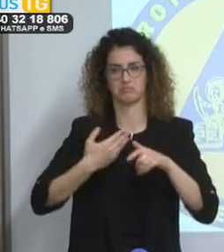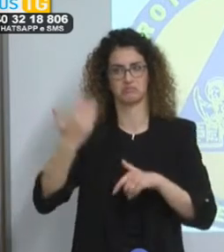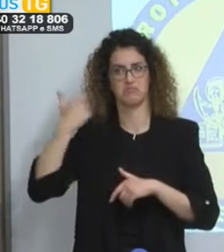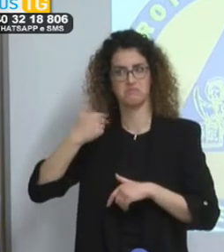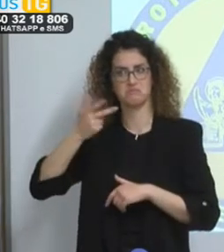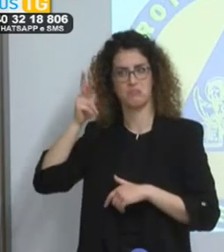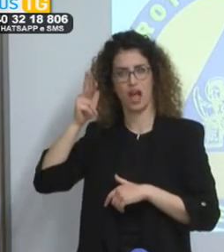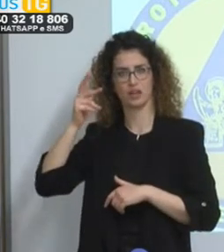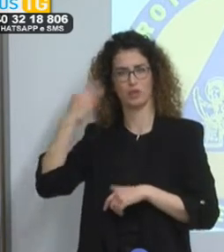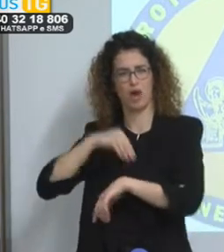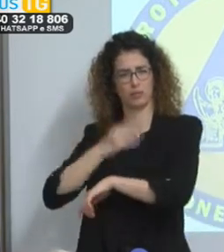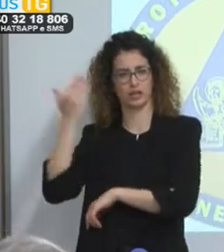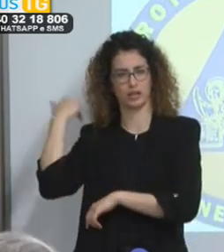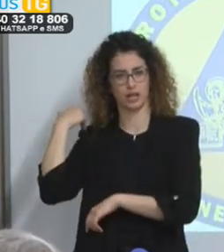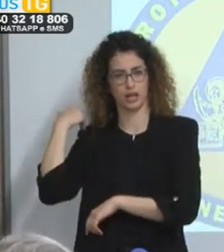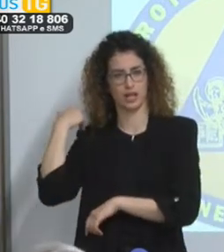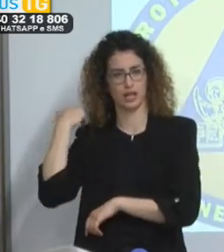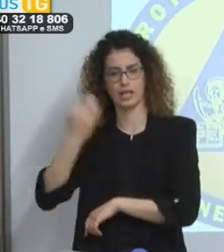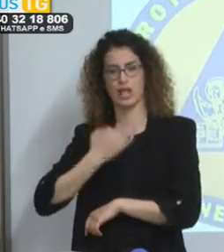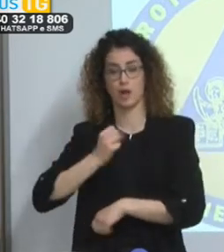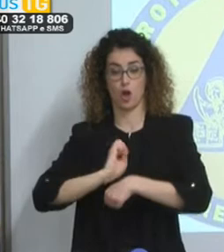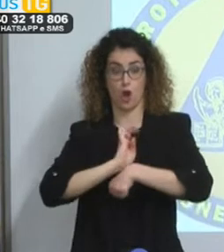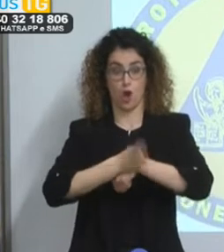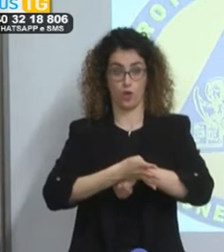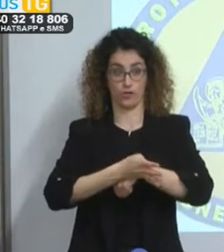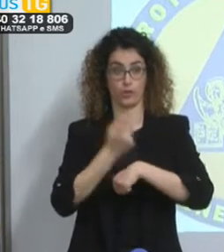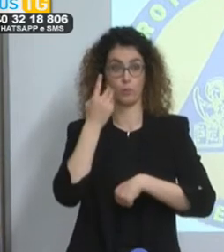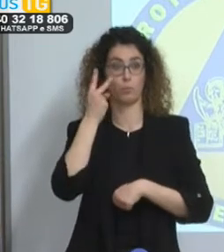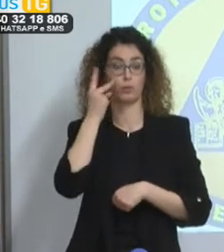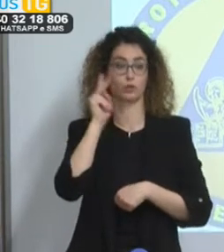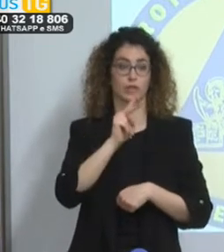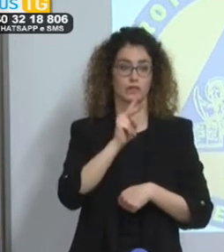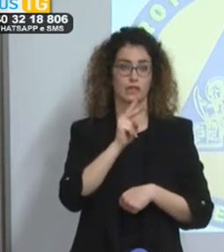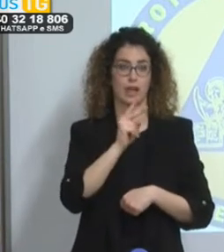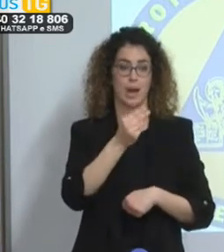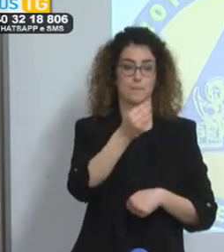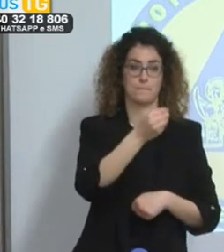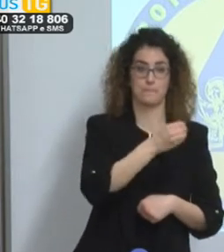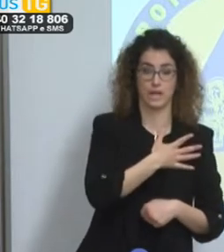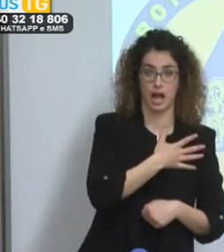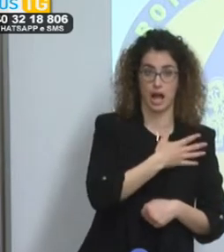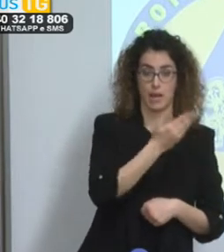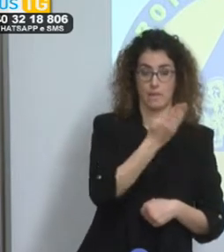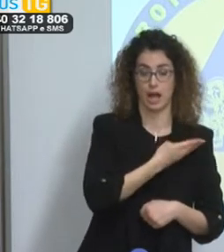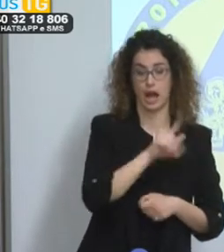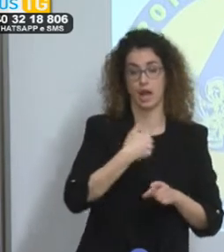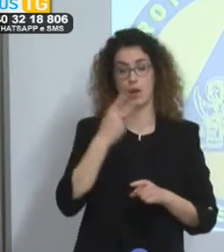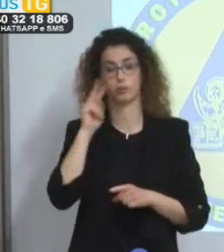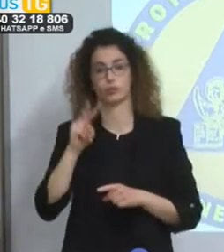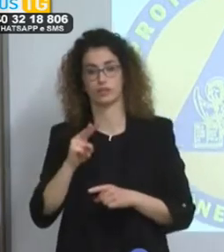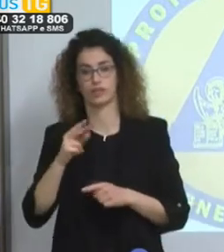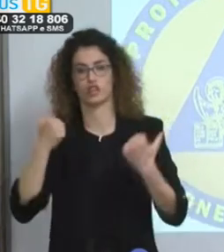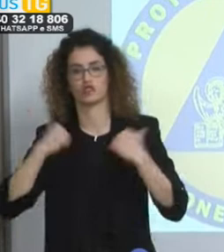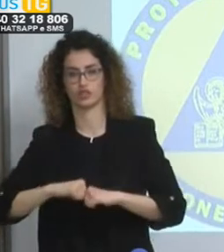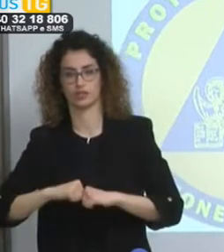cioè noi da sempre sul Covid una visione penale, una visione civilistica dei fatti raccolta da due